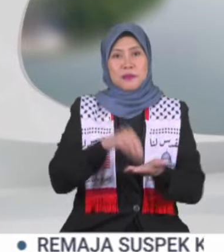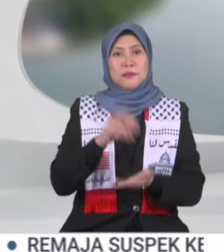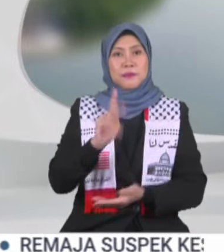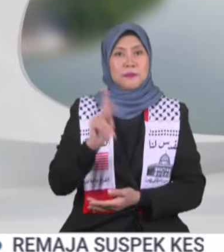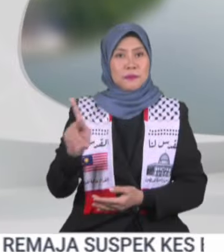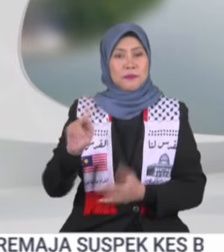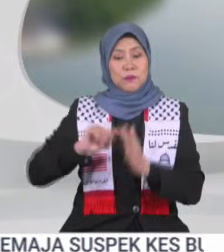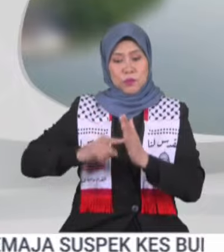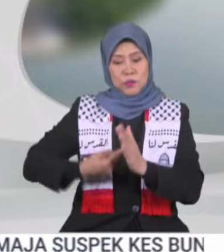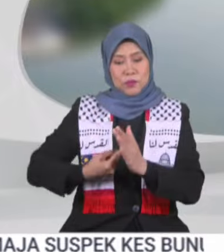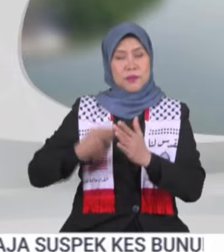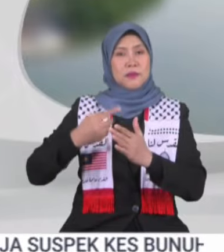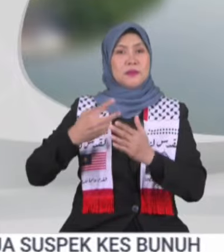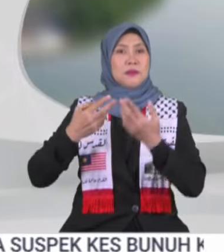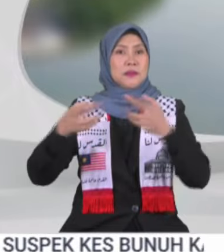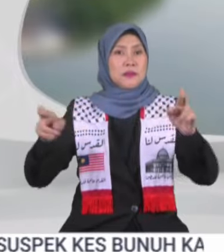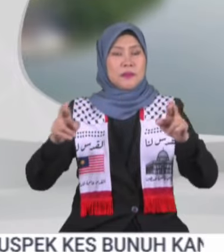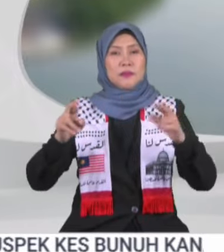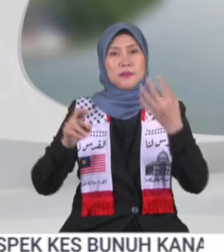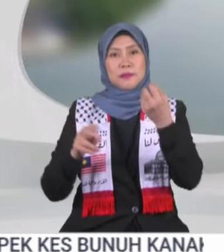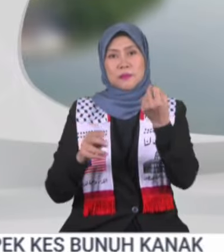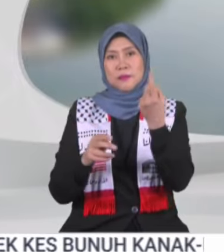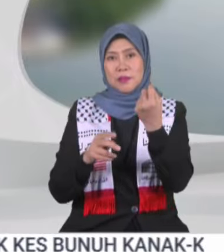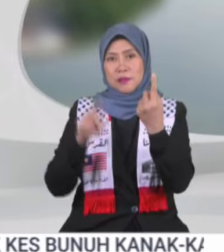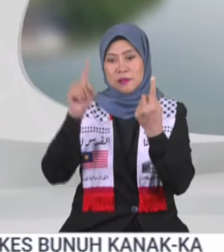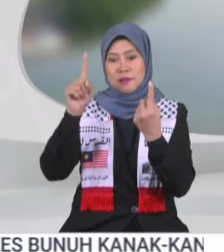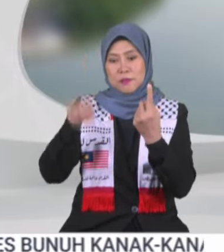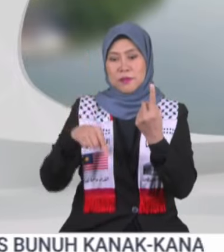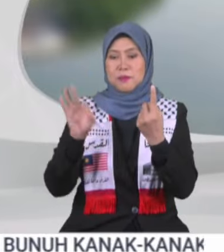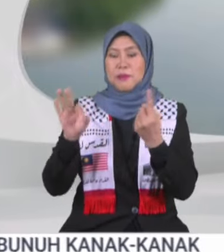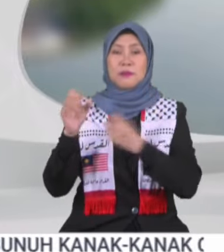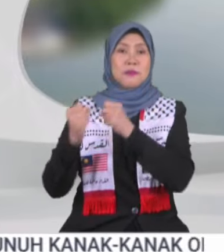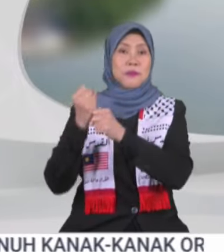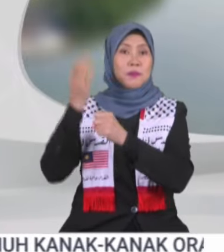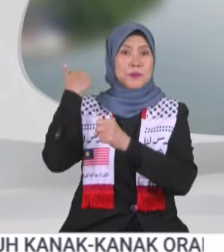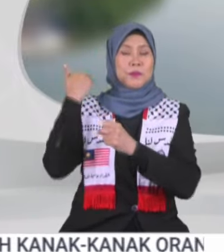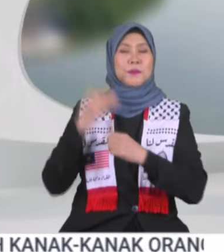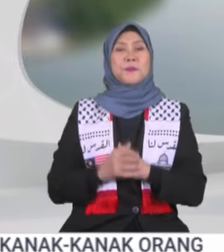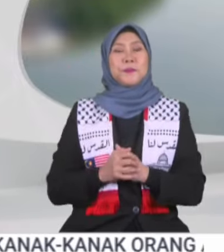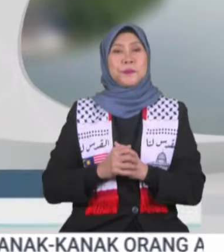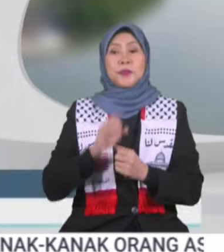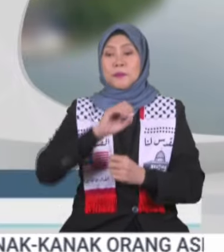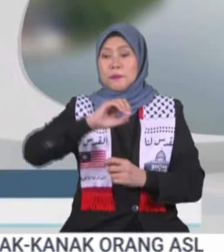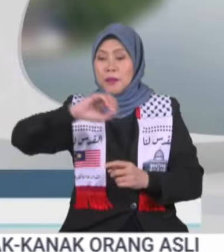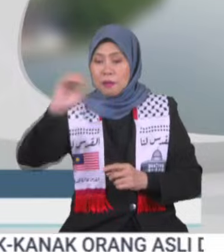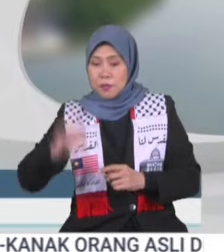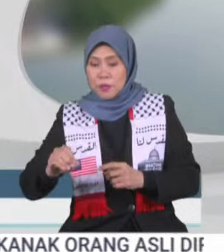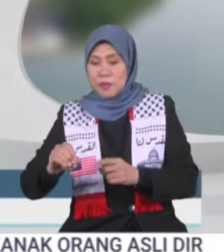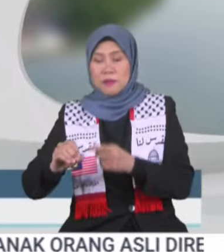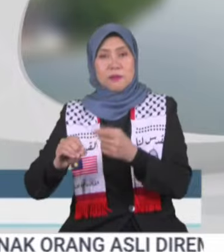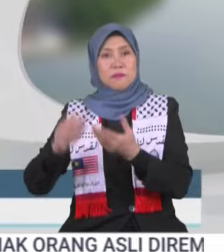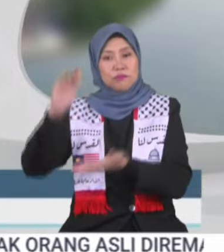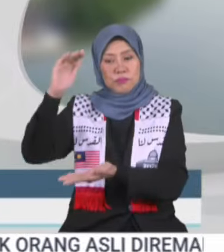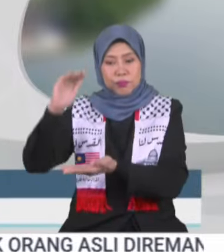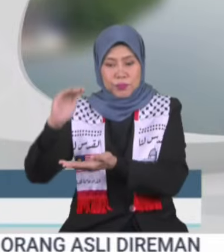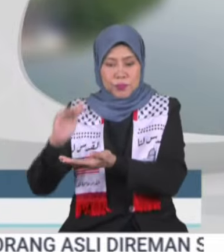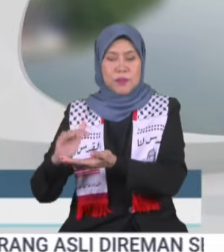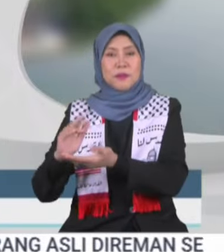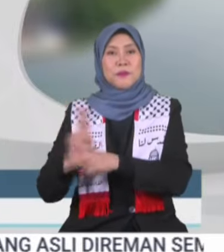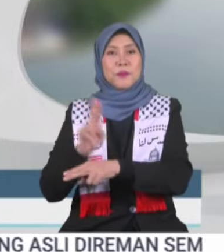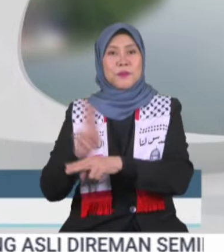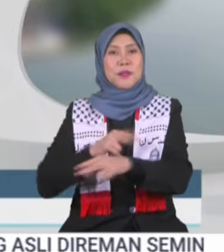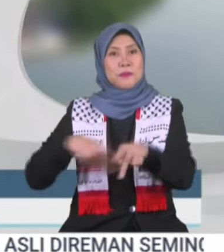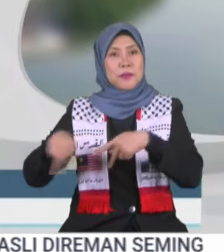Kinabalu sejak dilaksana 11 September tahun lalu perutusan peratusan ini bersamaan dengan pengurangan